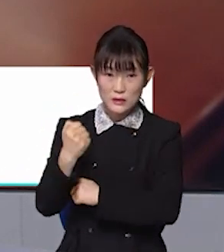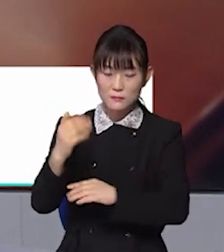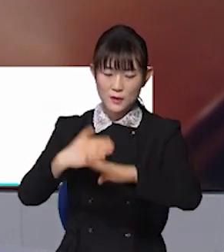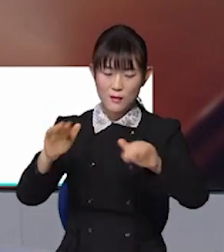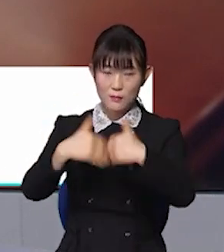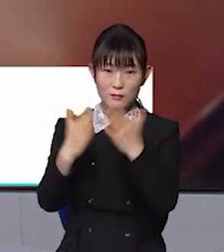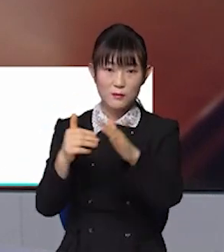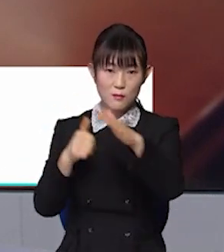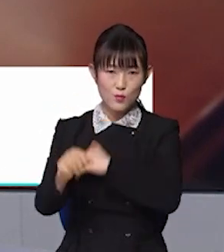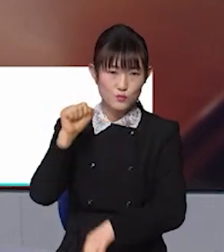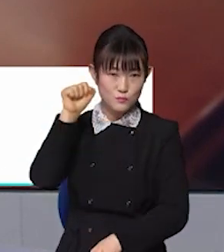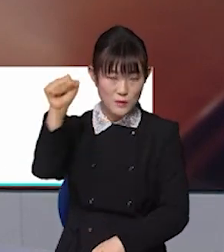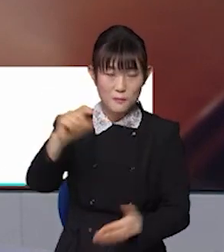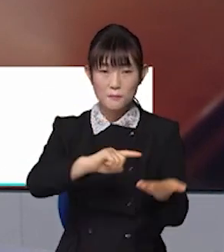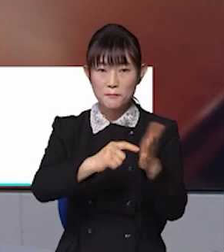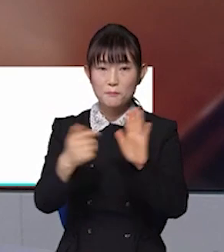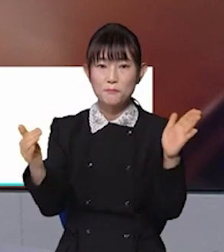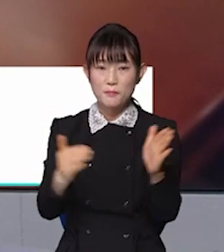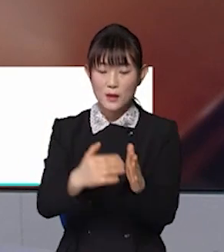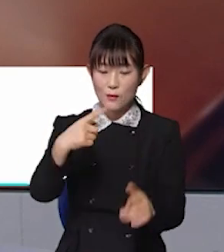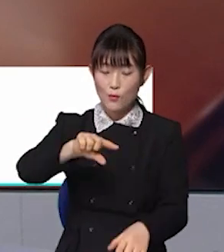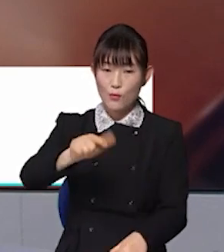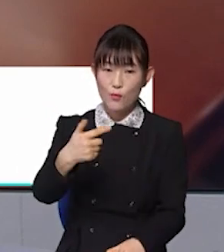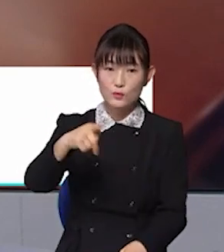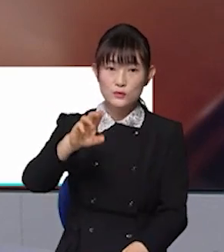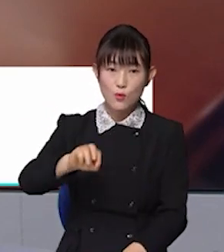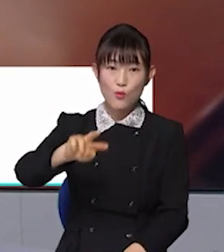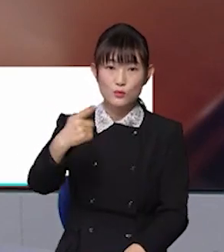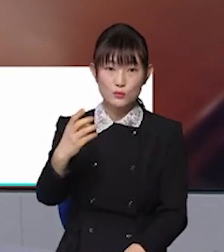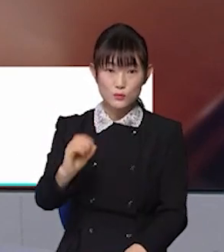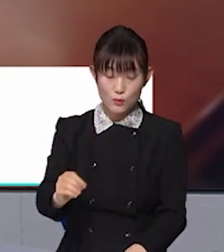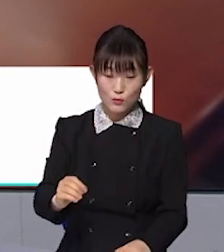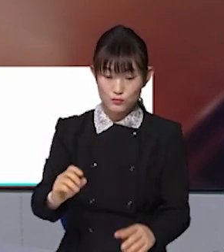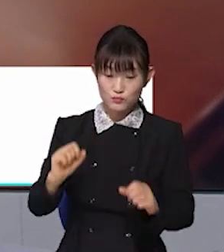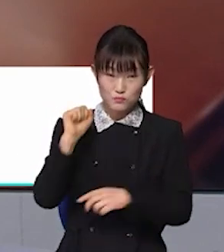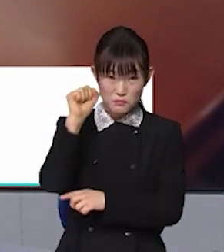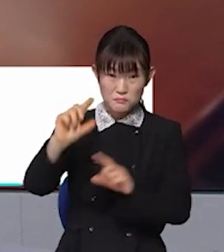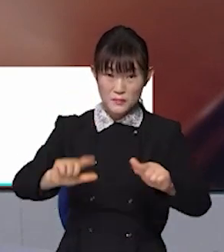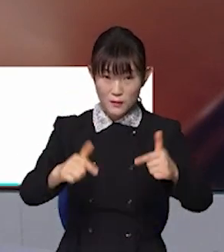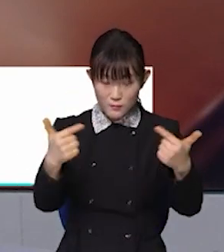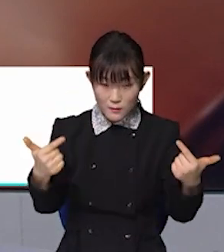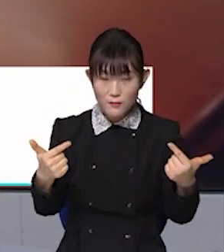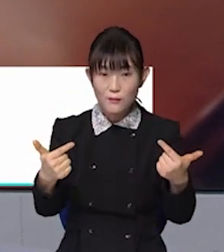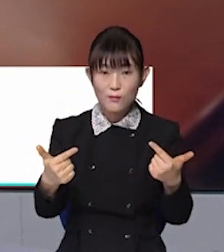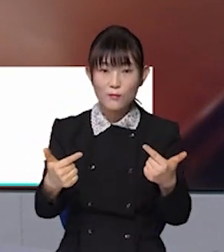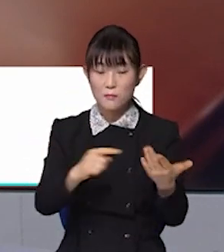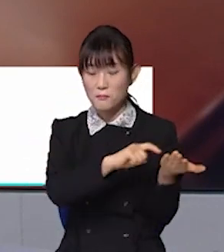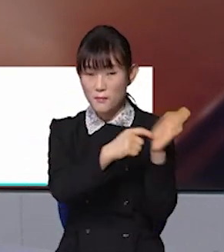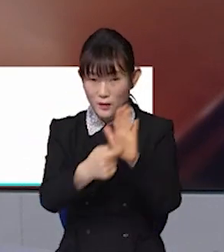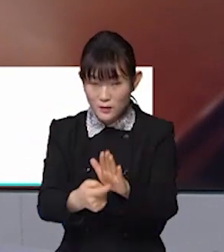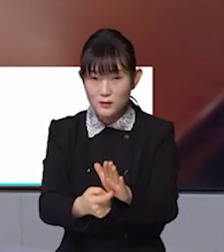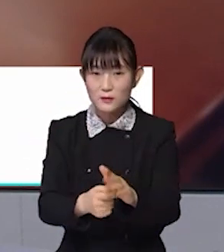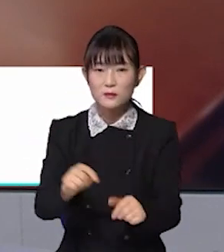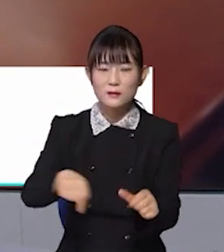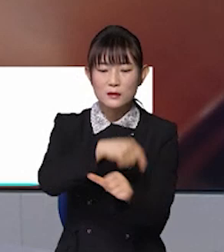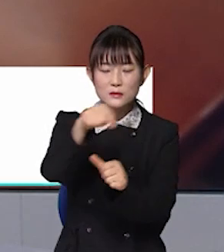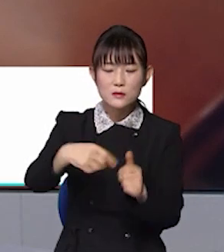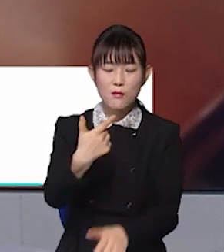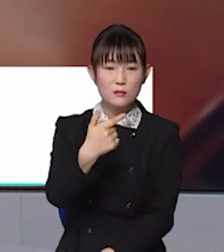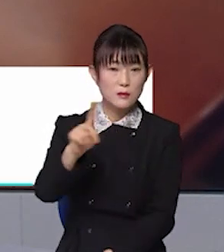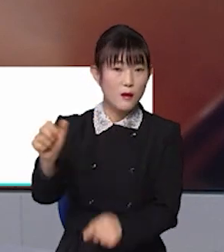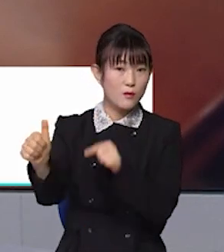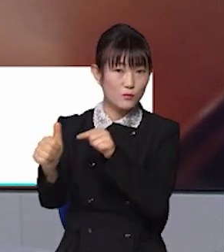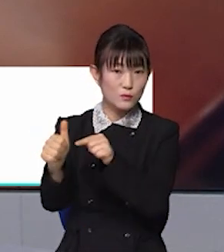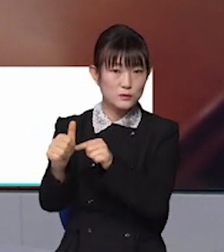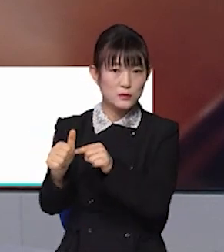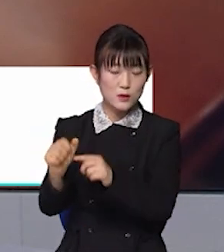의사를 밝혔습니다. 권성동 의원 불출마 선언으로 친윤계의 교통정리가 되어가는 분위기에서 나온